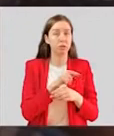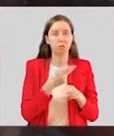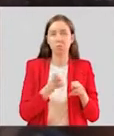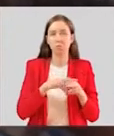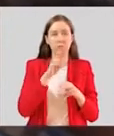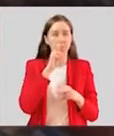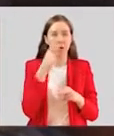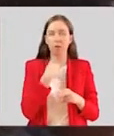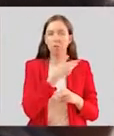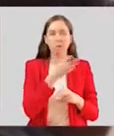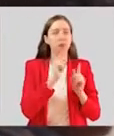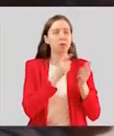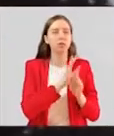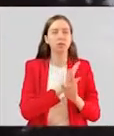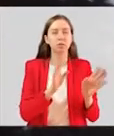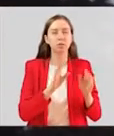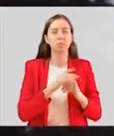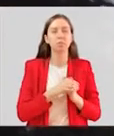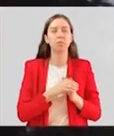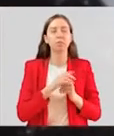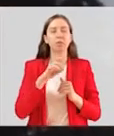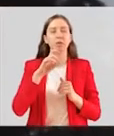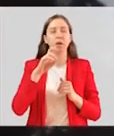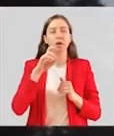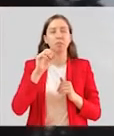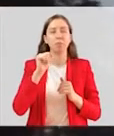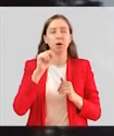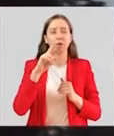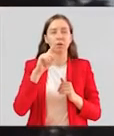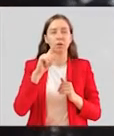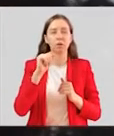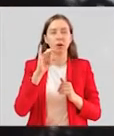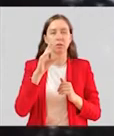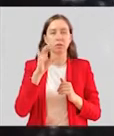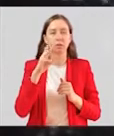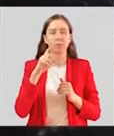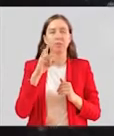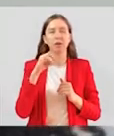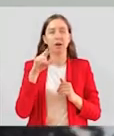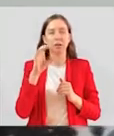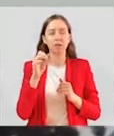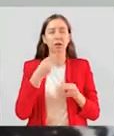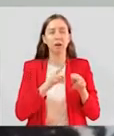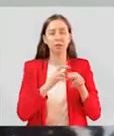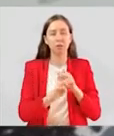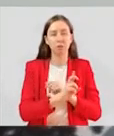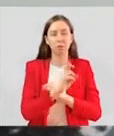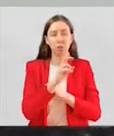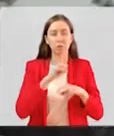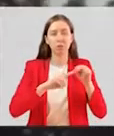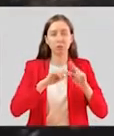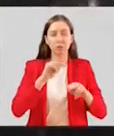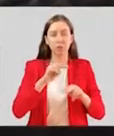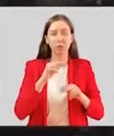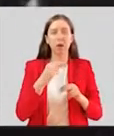это абсурд, и мы на это никогда не пойдем. В Болграде, Болгарском граде, этот прекрасный собор Святого Преображения построен